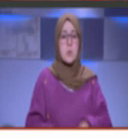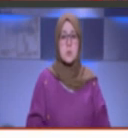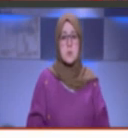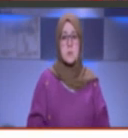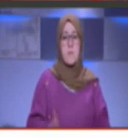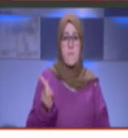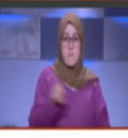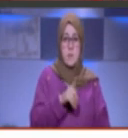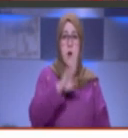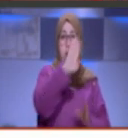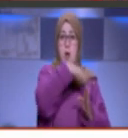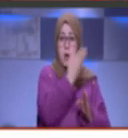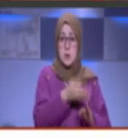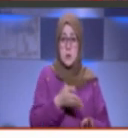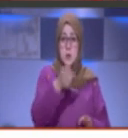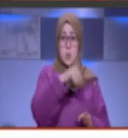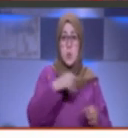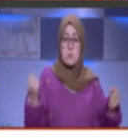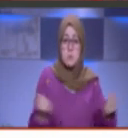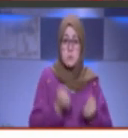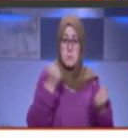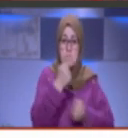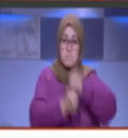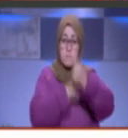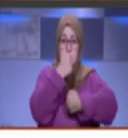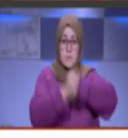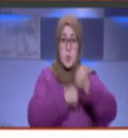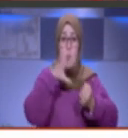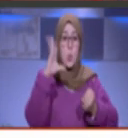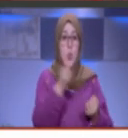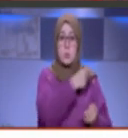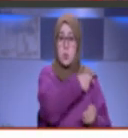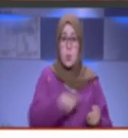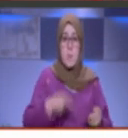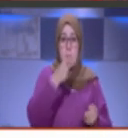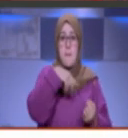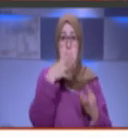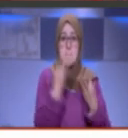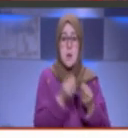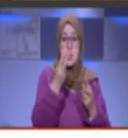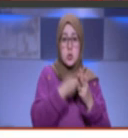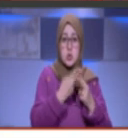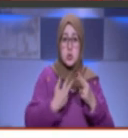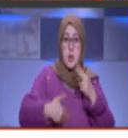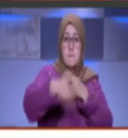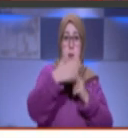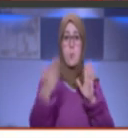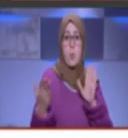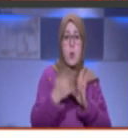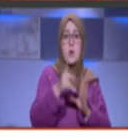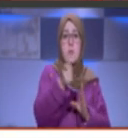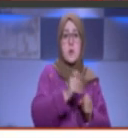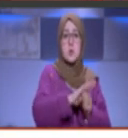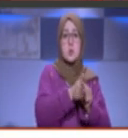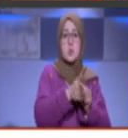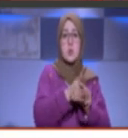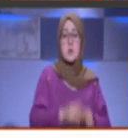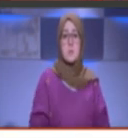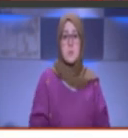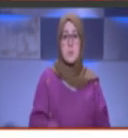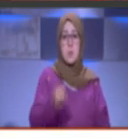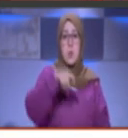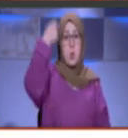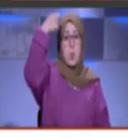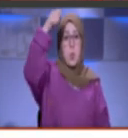خطة وتضافر جهات الدولة وعلى رأسها القوات المسلحة المصرية ووزارة الصحة ووزارة التعليم العالي